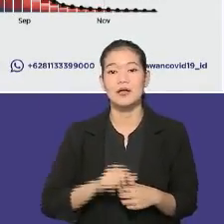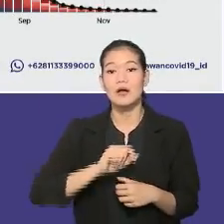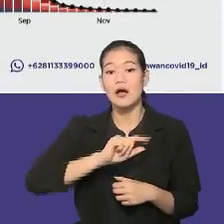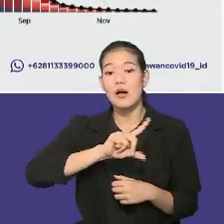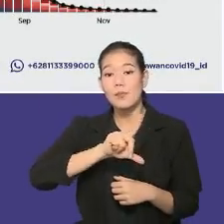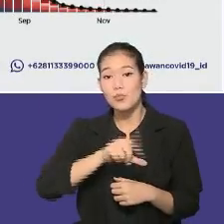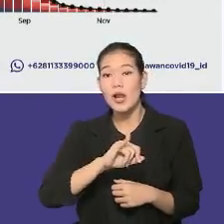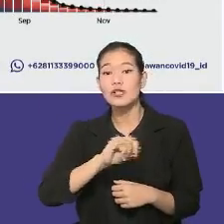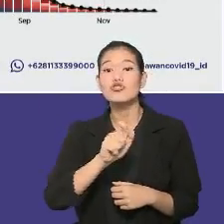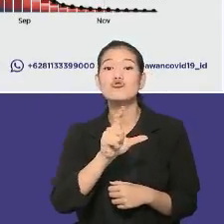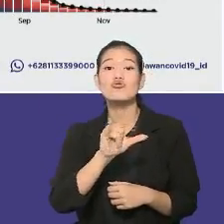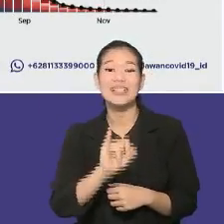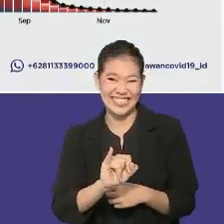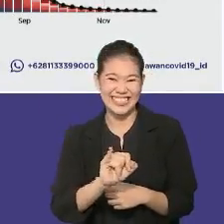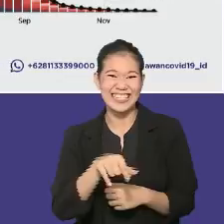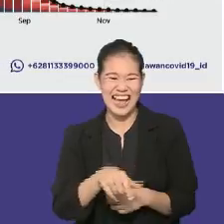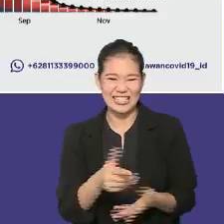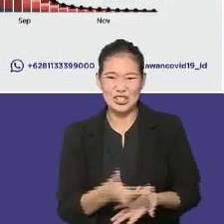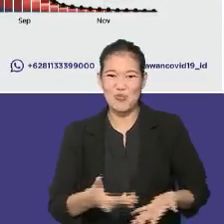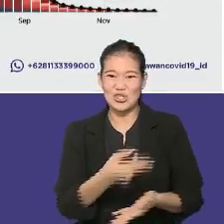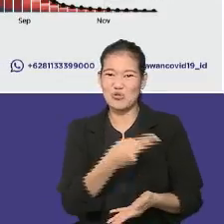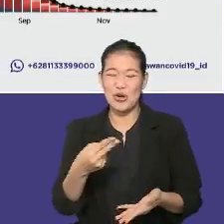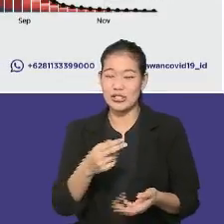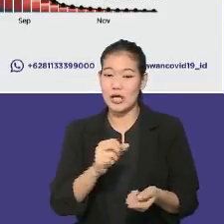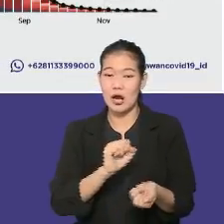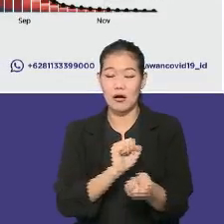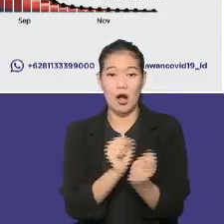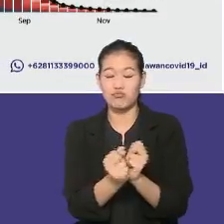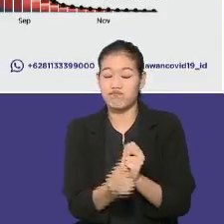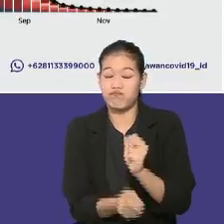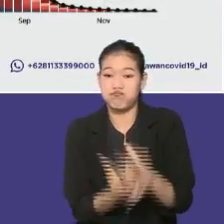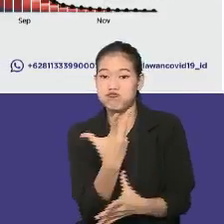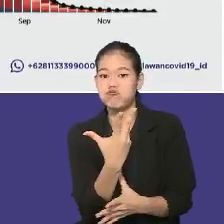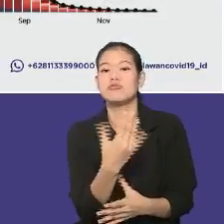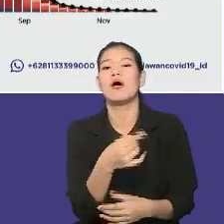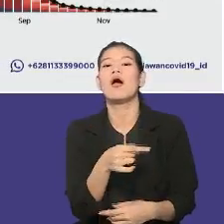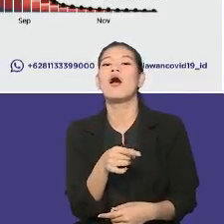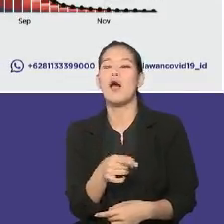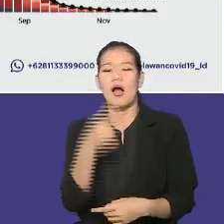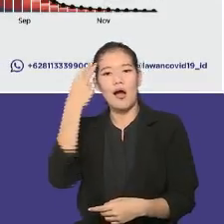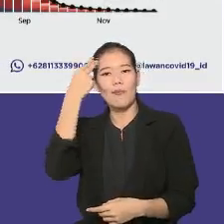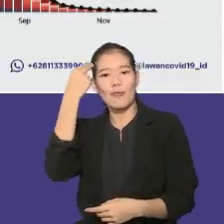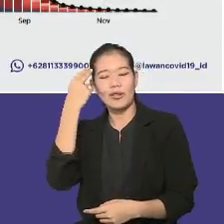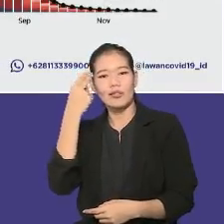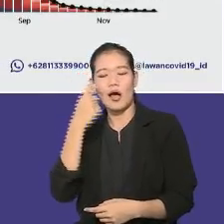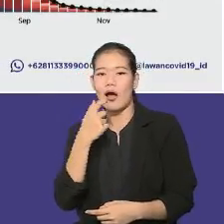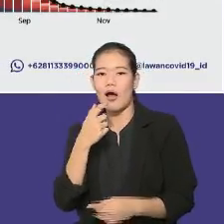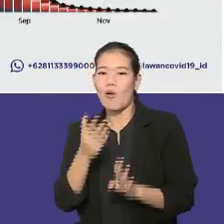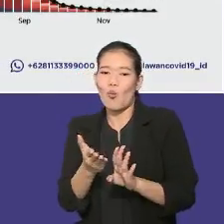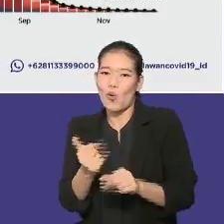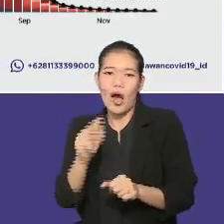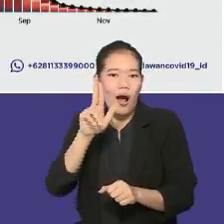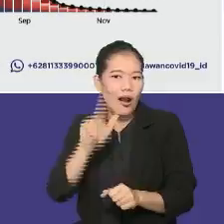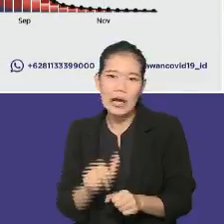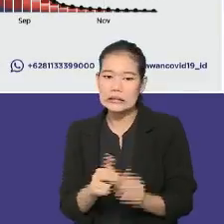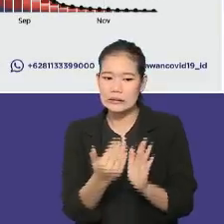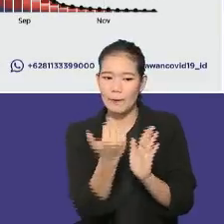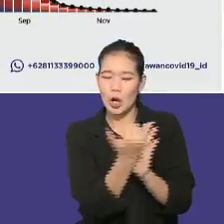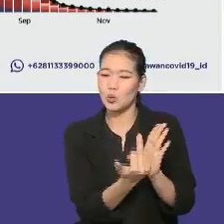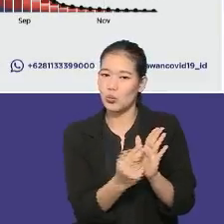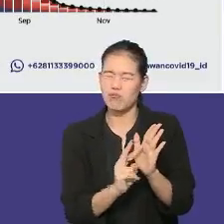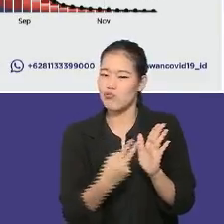bulan Juli, di saat kasus di Indonesia melonjak tajam, pemerintah kembali mengetatkan syarat perjalanan